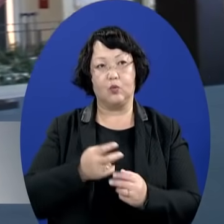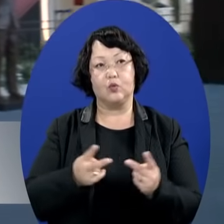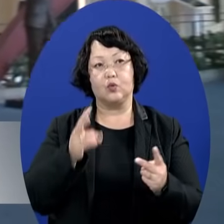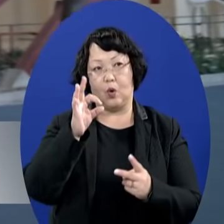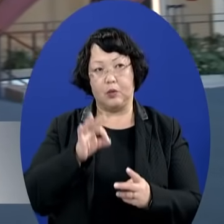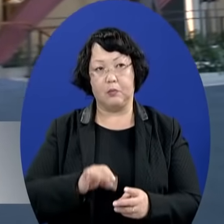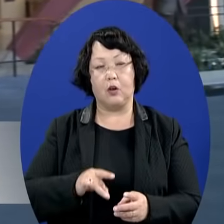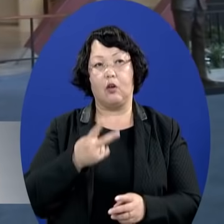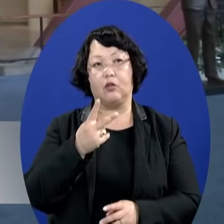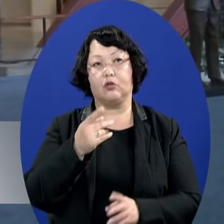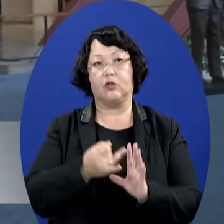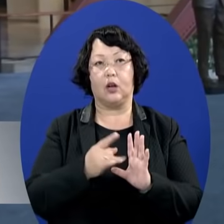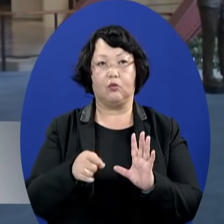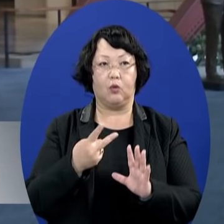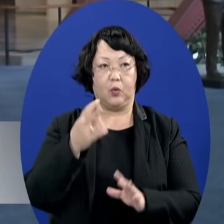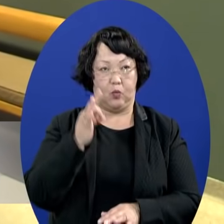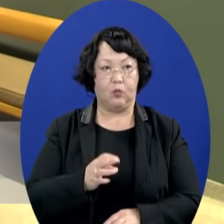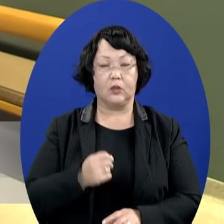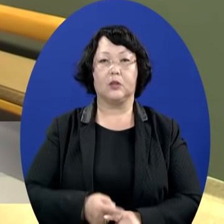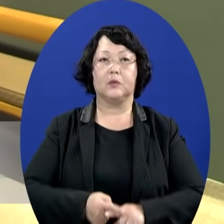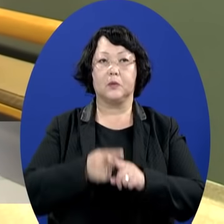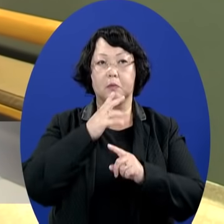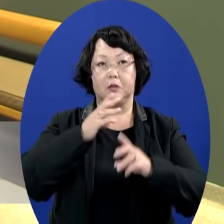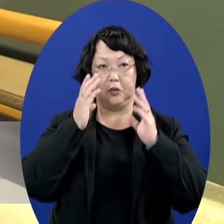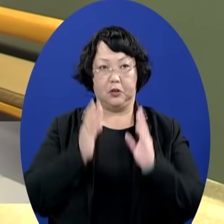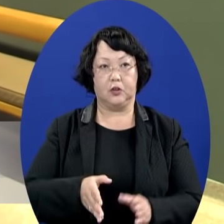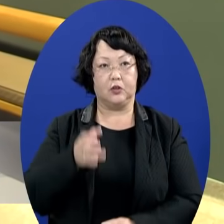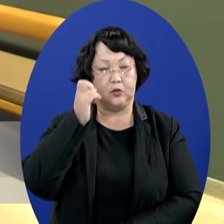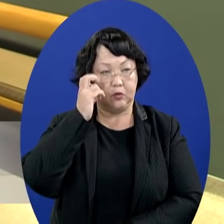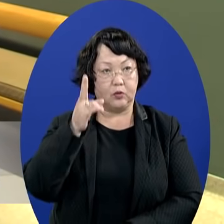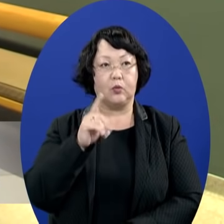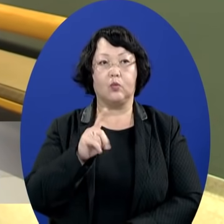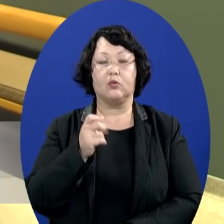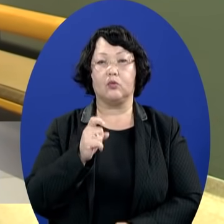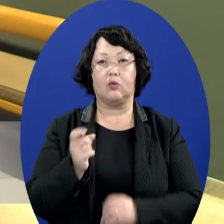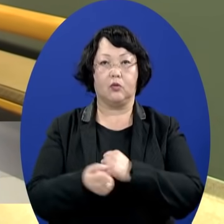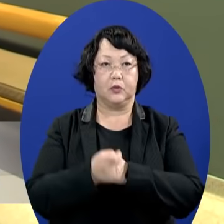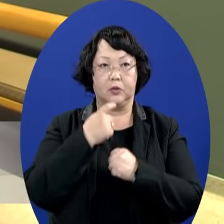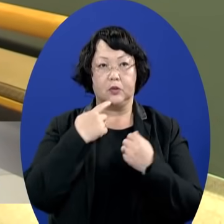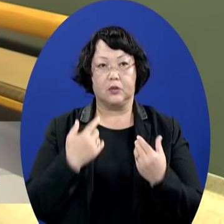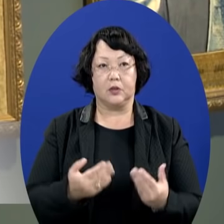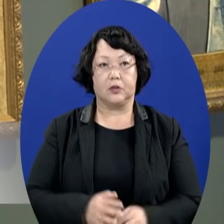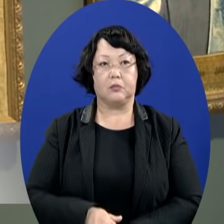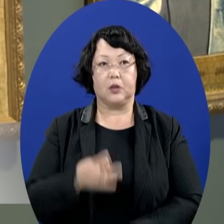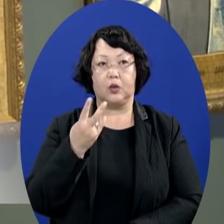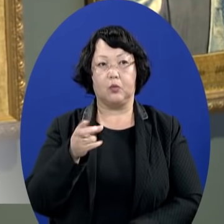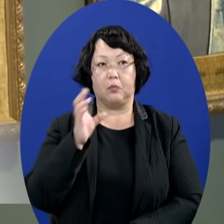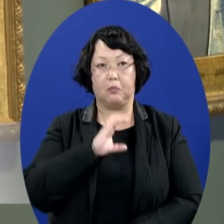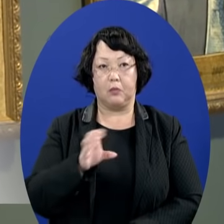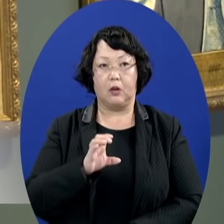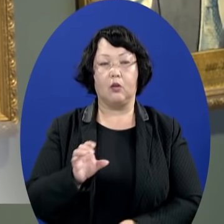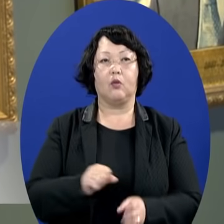нэмрээ 27.2% болгон нэмэгдүүлэхээр шийдвэрлэснийг ерөнхийлөгч хүрэлсэх онцлсан юм. Нэгдсэн үндэсний байгууллага